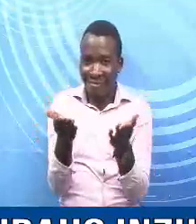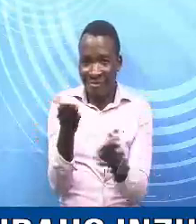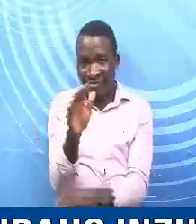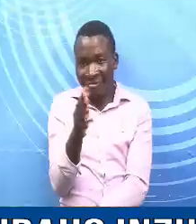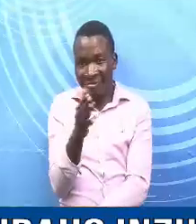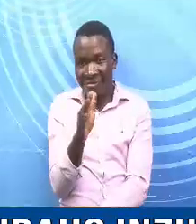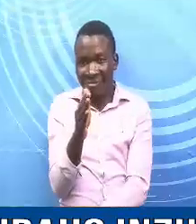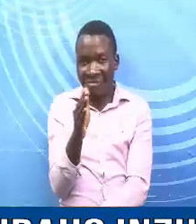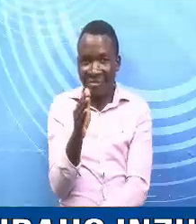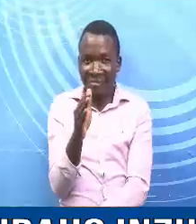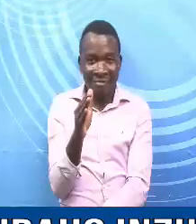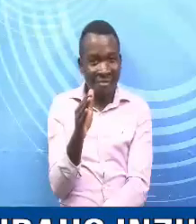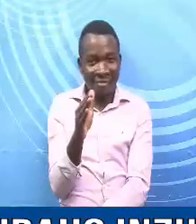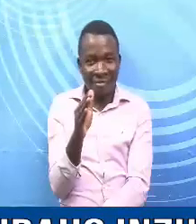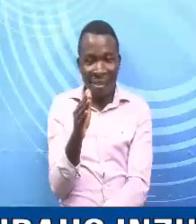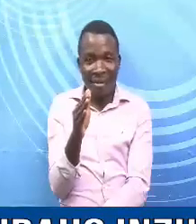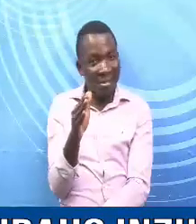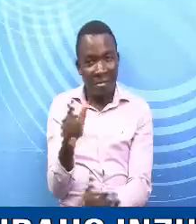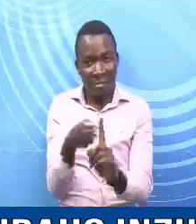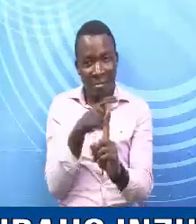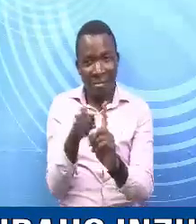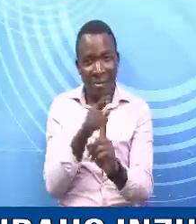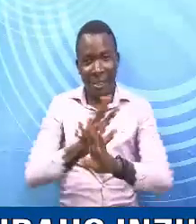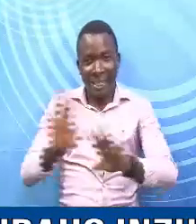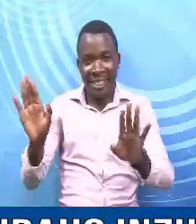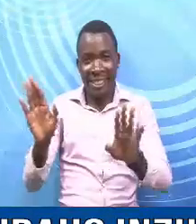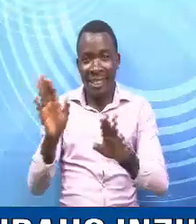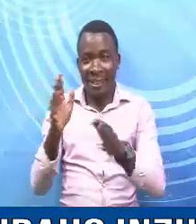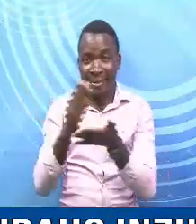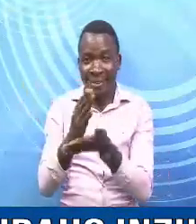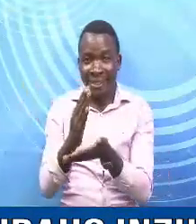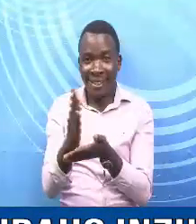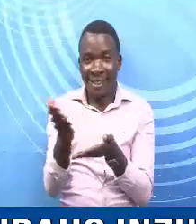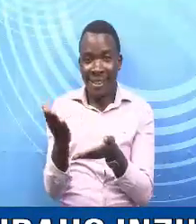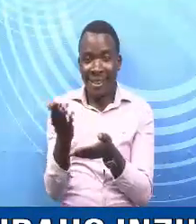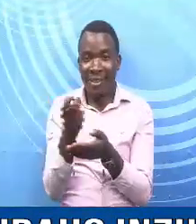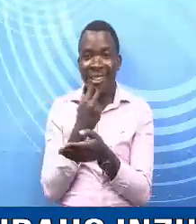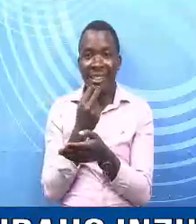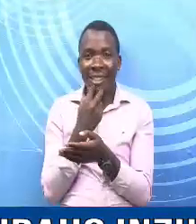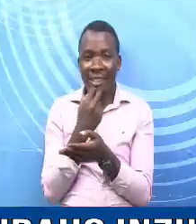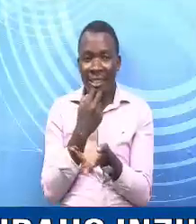wahita nyine umuko mbega oya